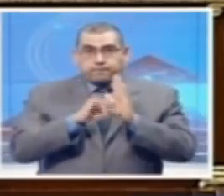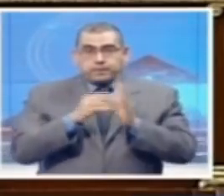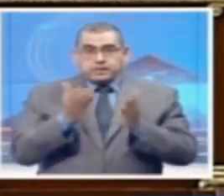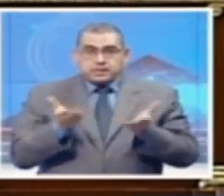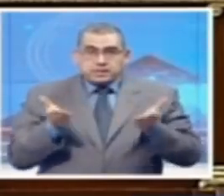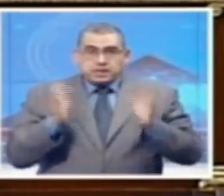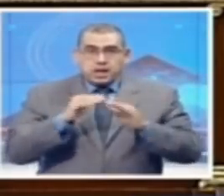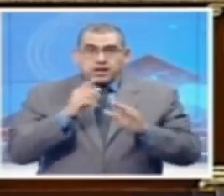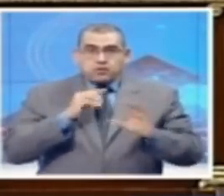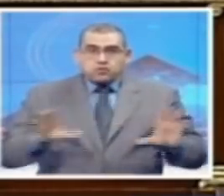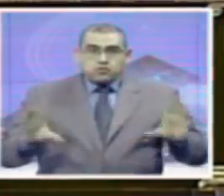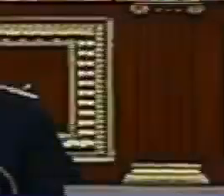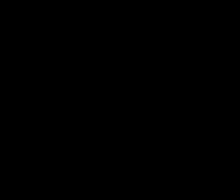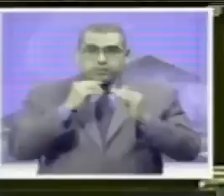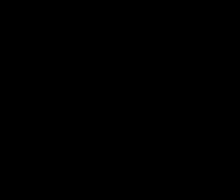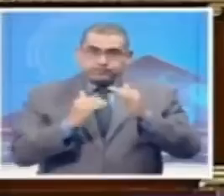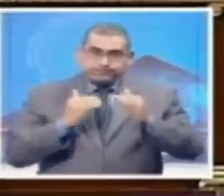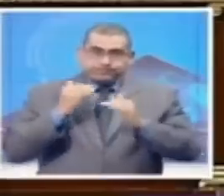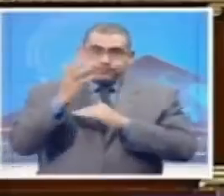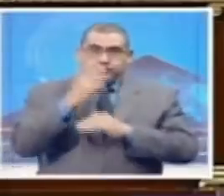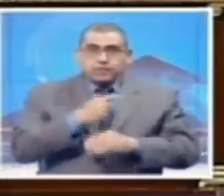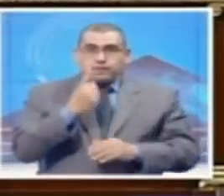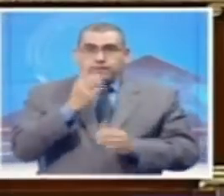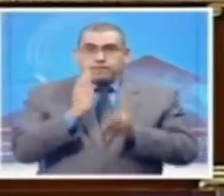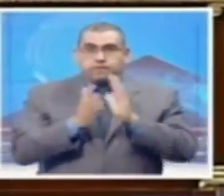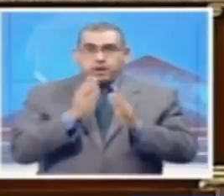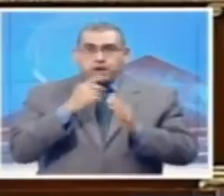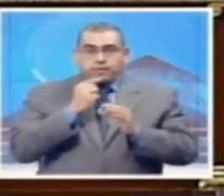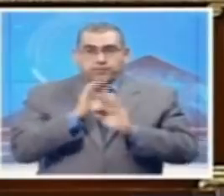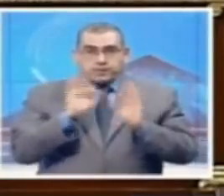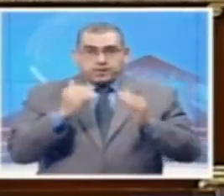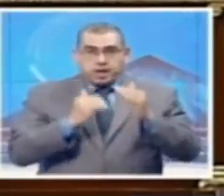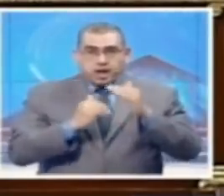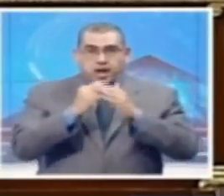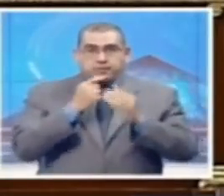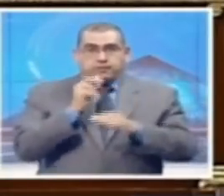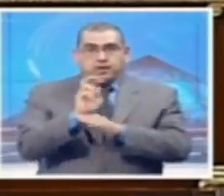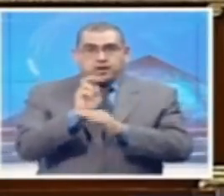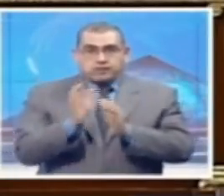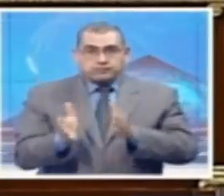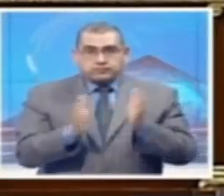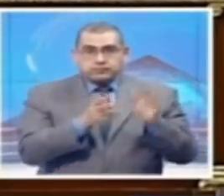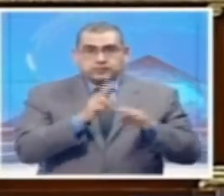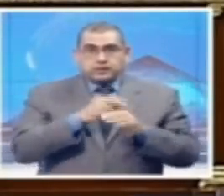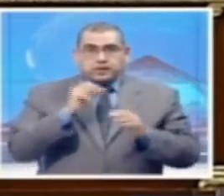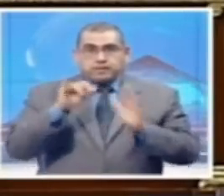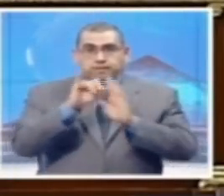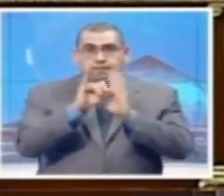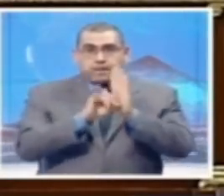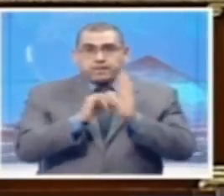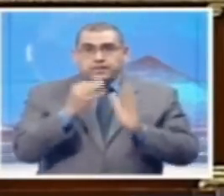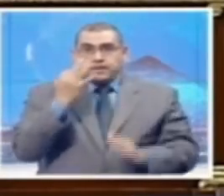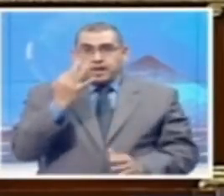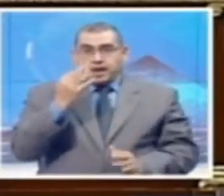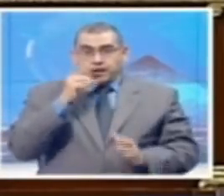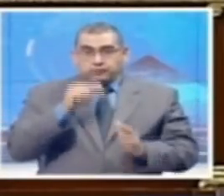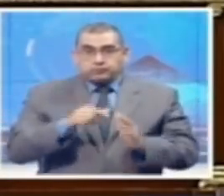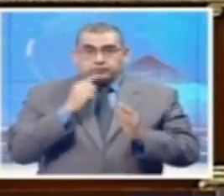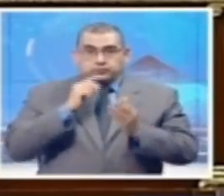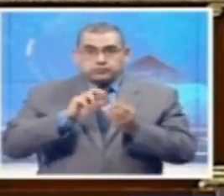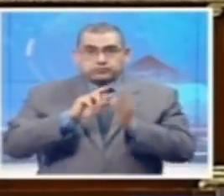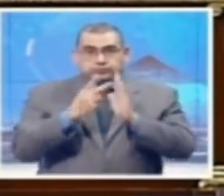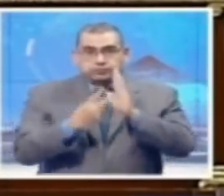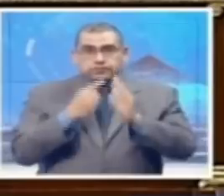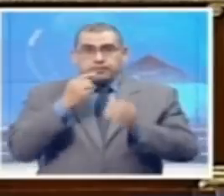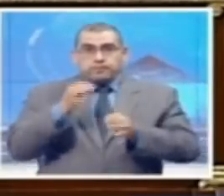تزداد الموارد العامة للدولة بمليار جنيه فقط خاص للاقتراض. المادة الثالثة تعدل